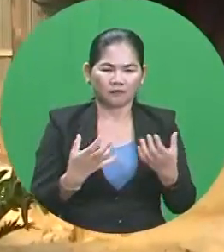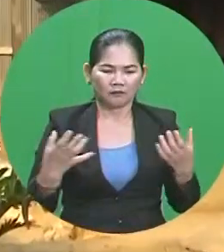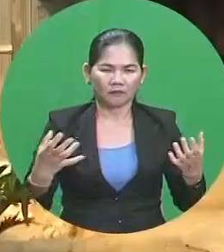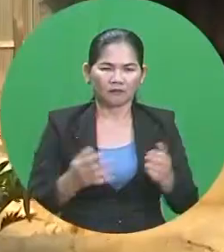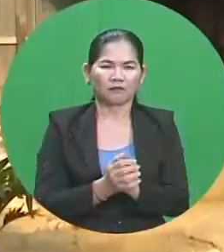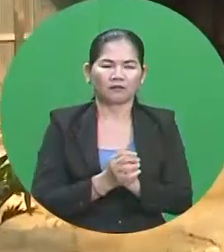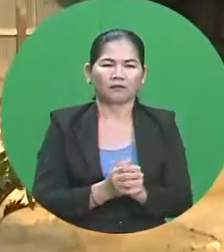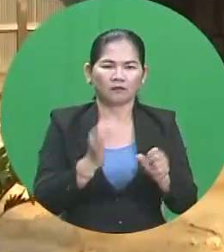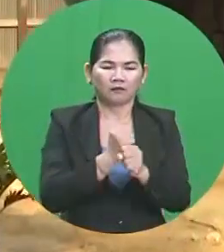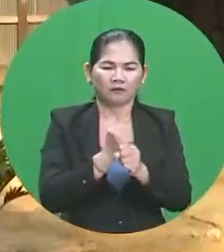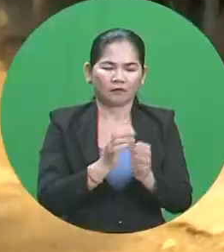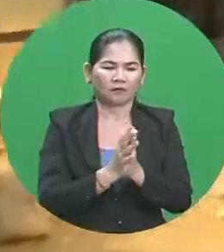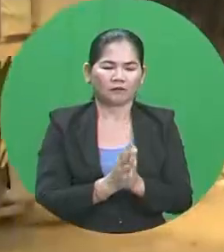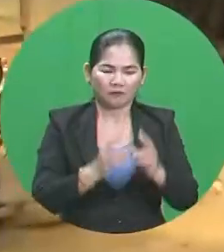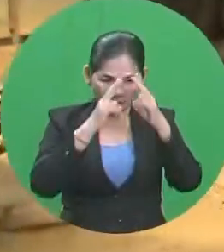ដែលទទួលបាននូវការឧបត្ថម្ភនៅអំណោយជាសម្ភារៈនិងថវិកា